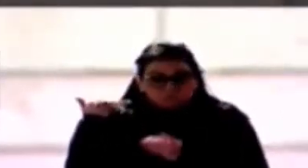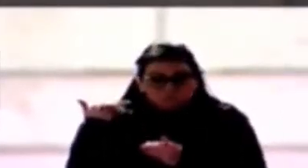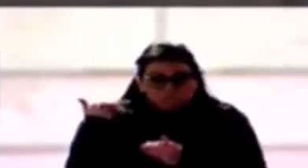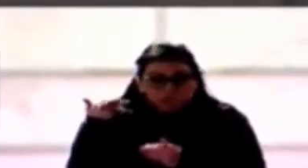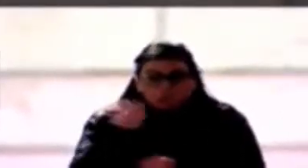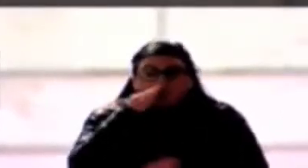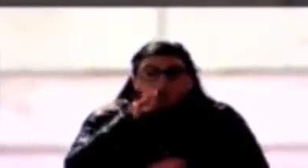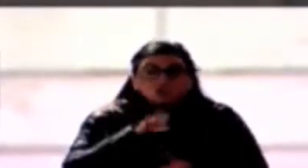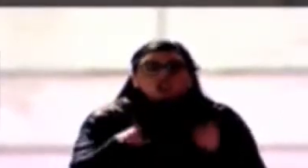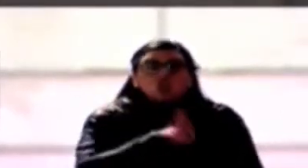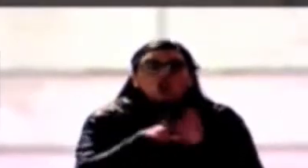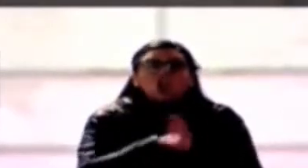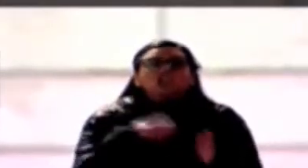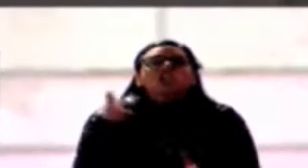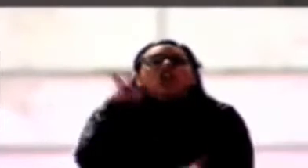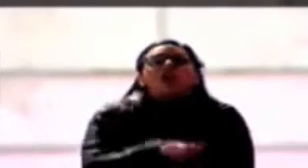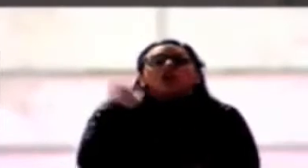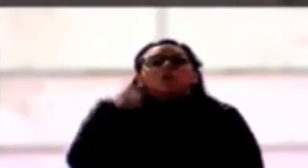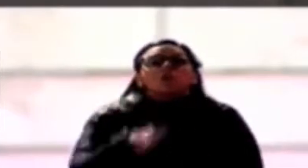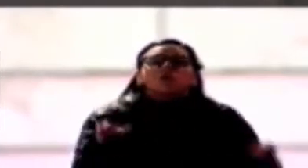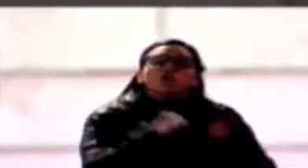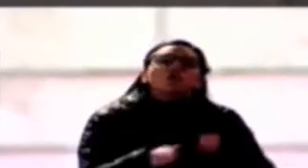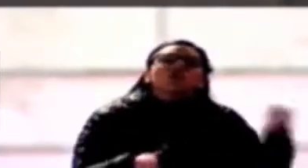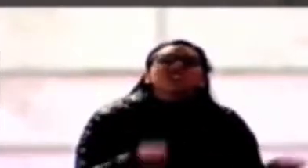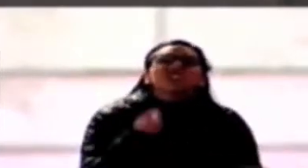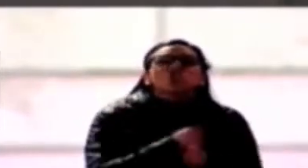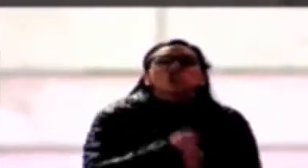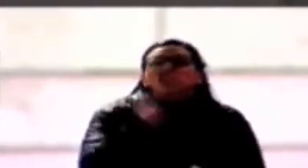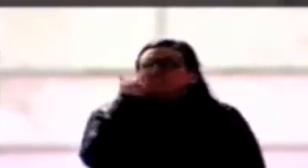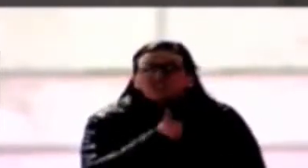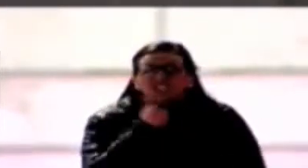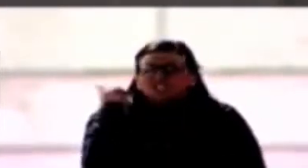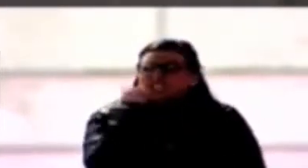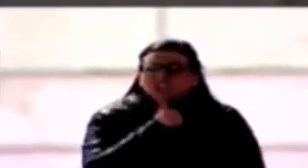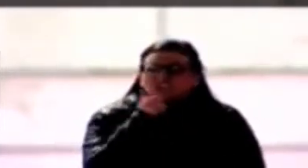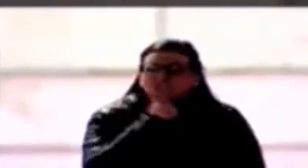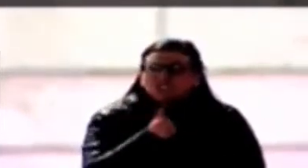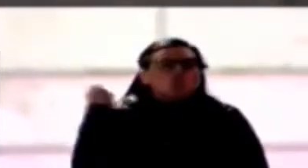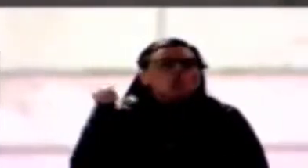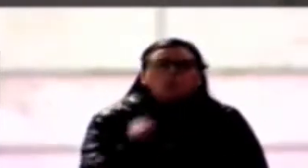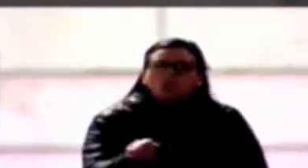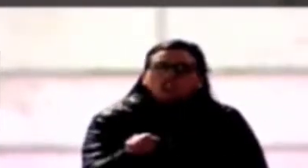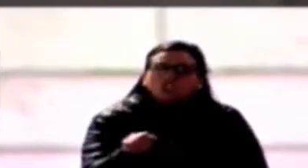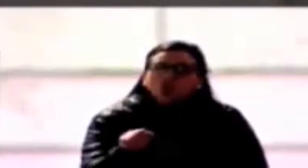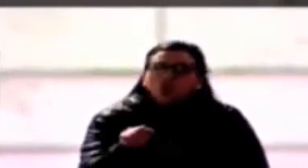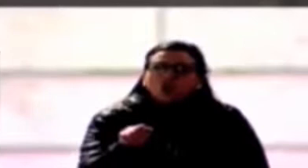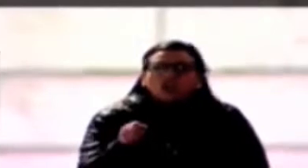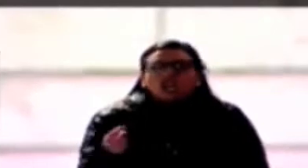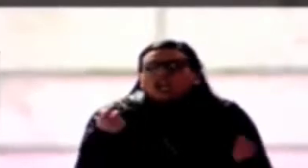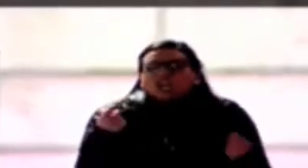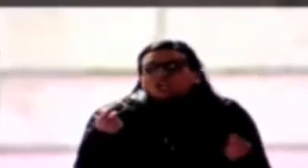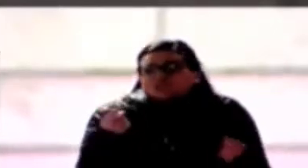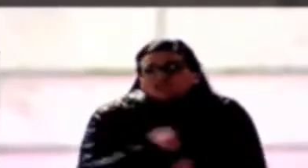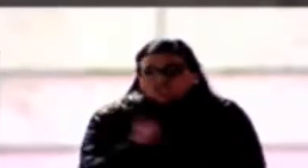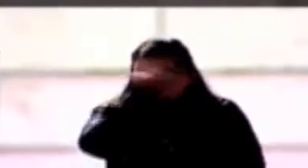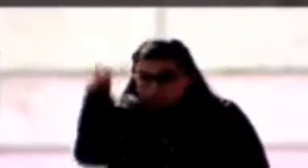mentre era al governo, perché la sinistra doveva fingere di fare una posizione che in effetti nel nostro paese